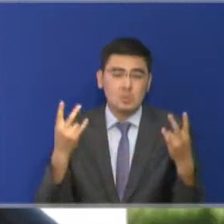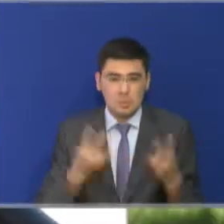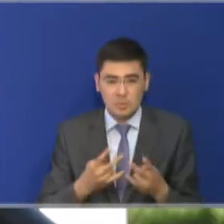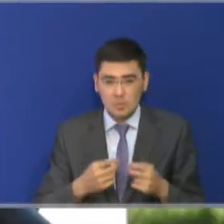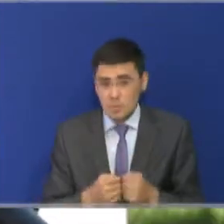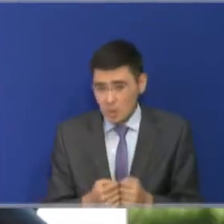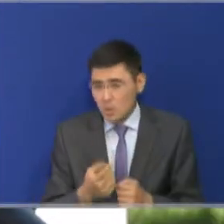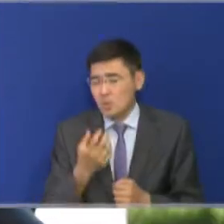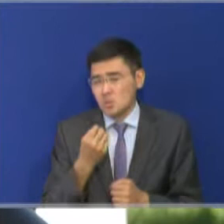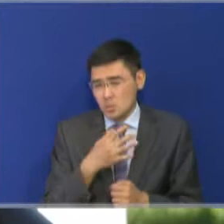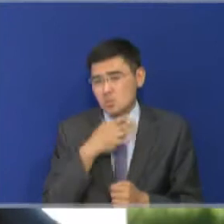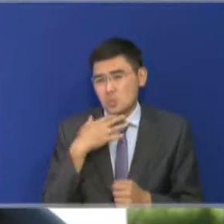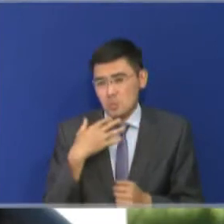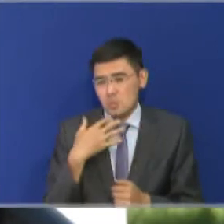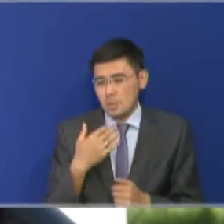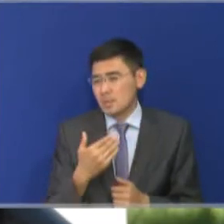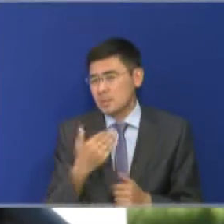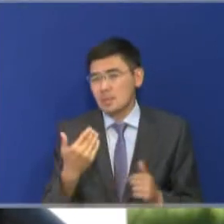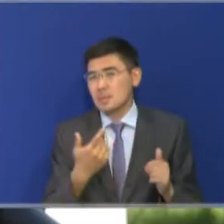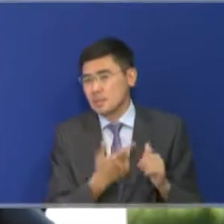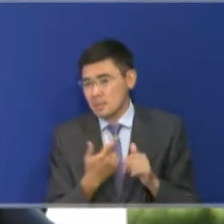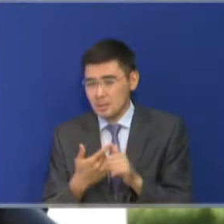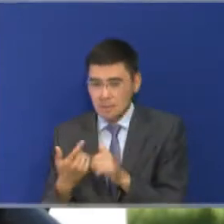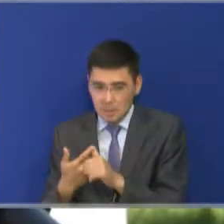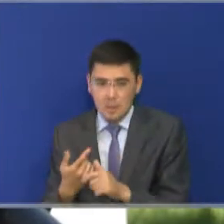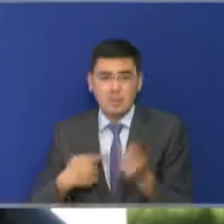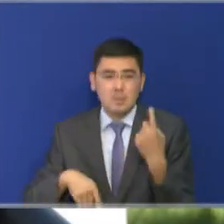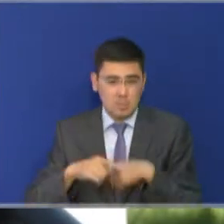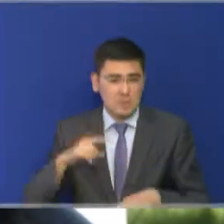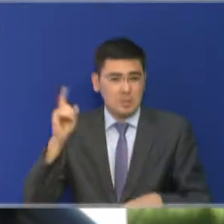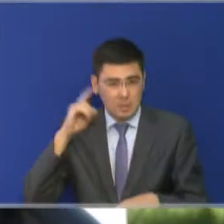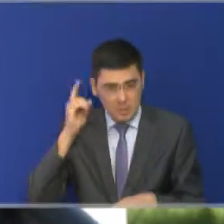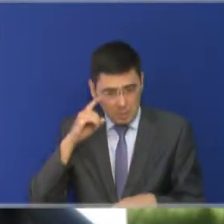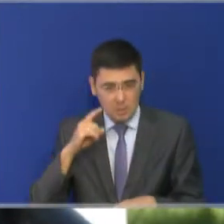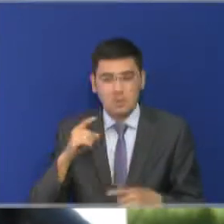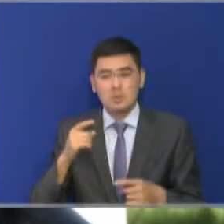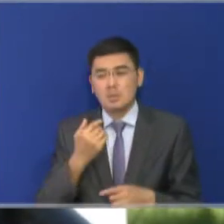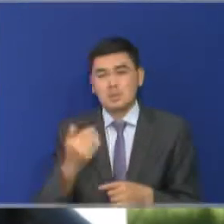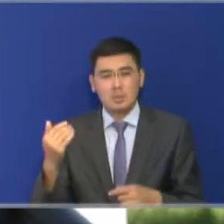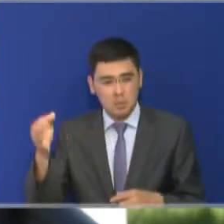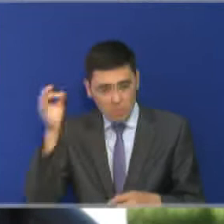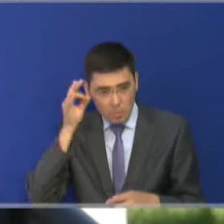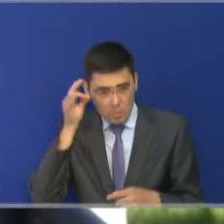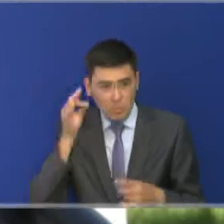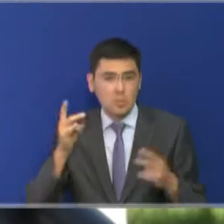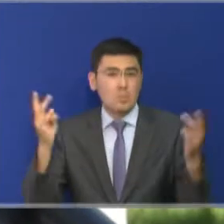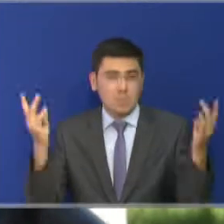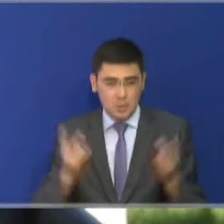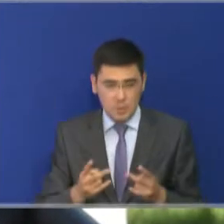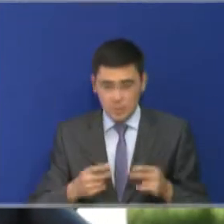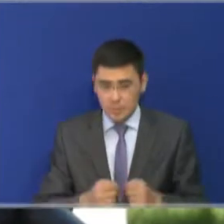де алтын есімдерін еске алатын жандардың барлығы байқалып отыр. Анау